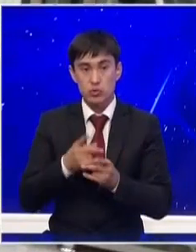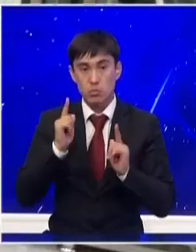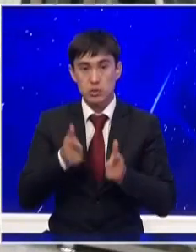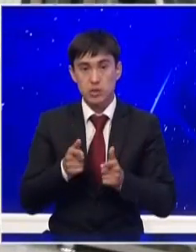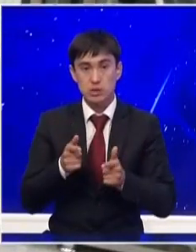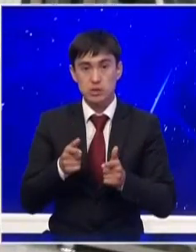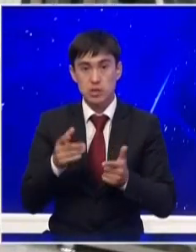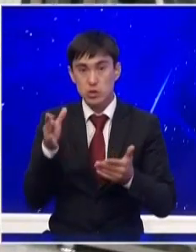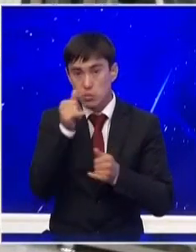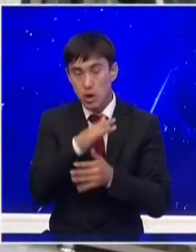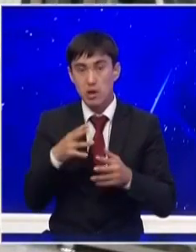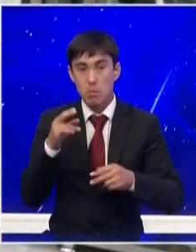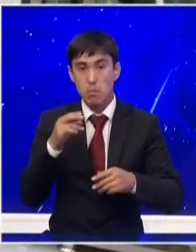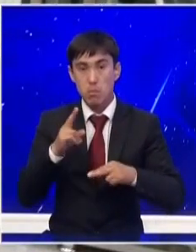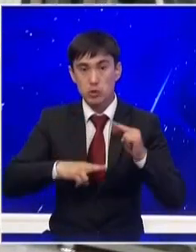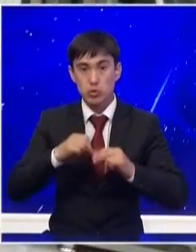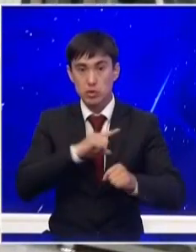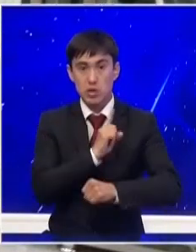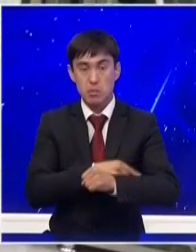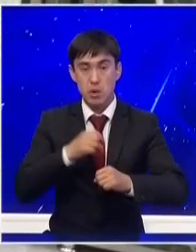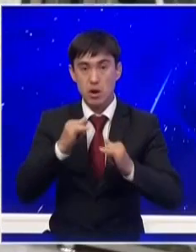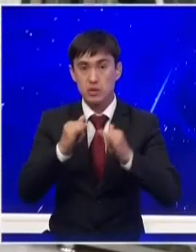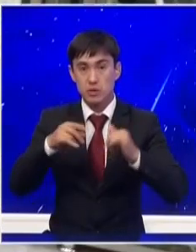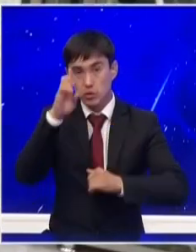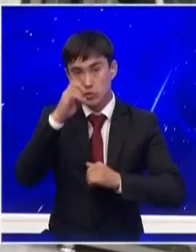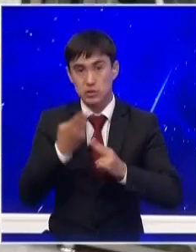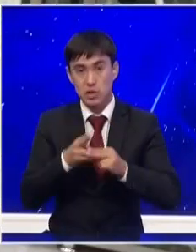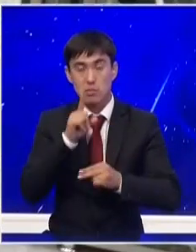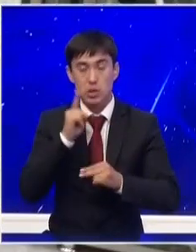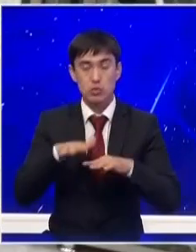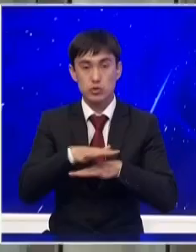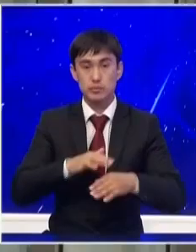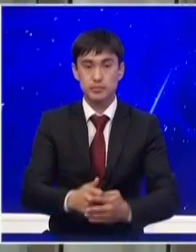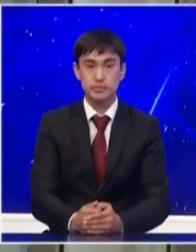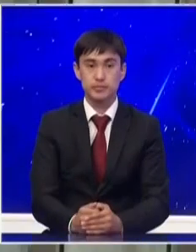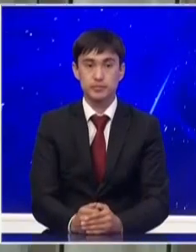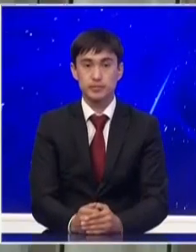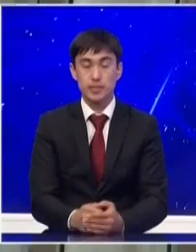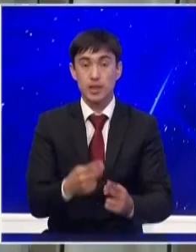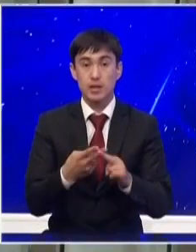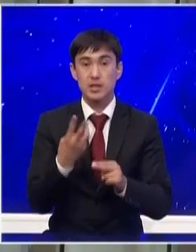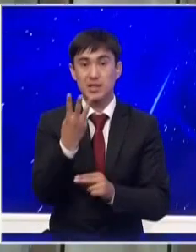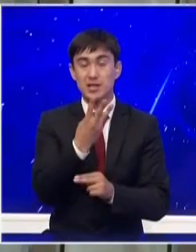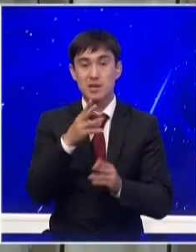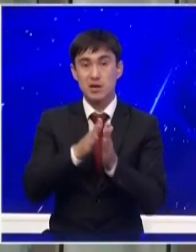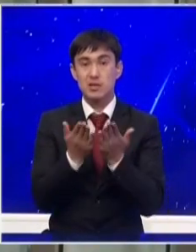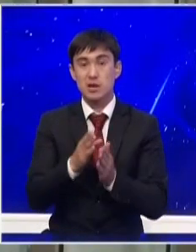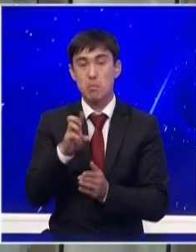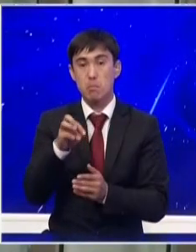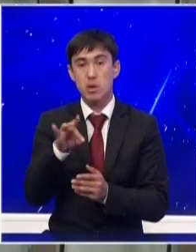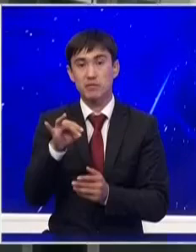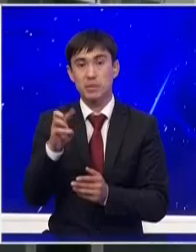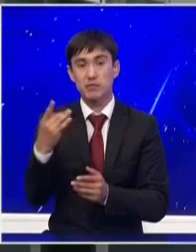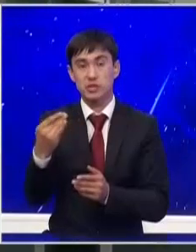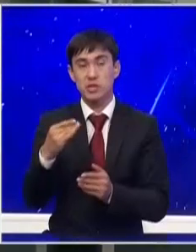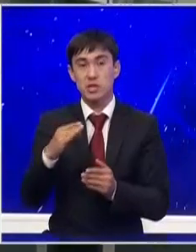признаться, не удалось построить крепкое и развитое государство для нынешней молодежи. Это третья книга Амалбека Тшанова. Ранее